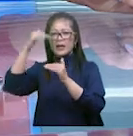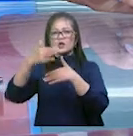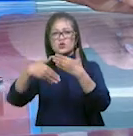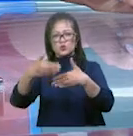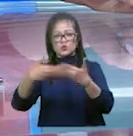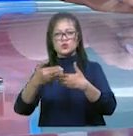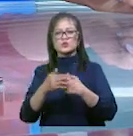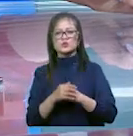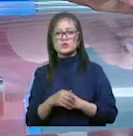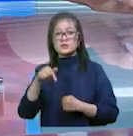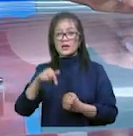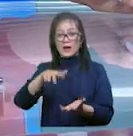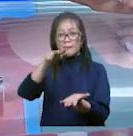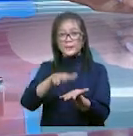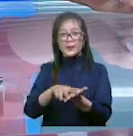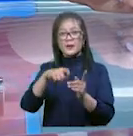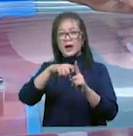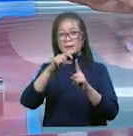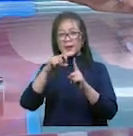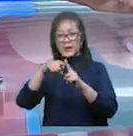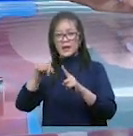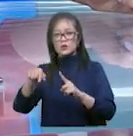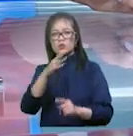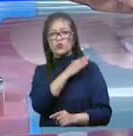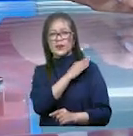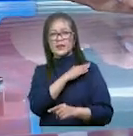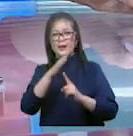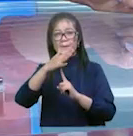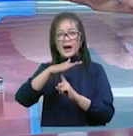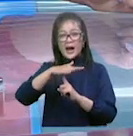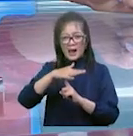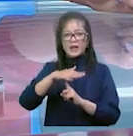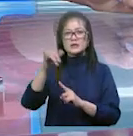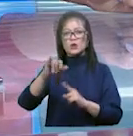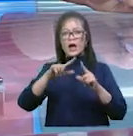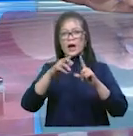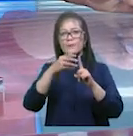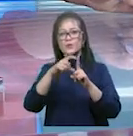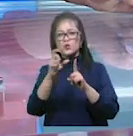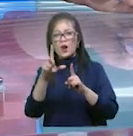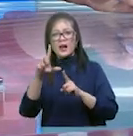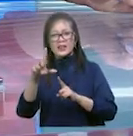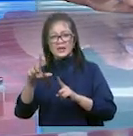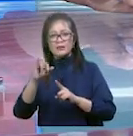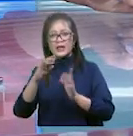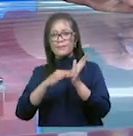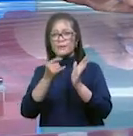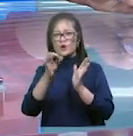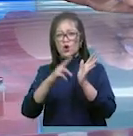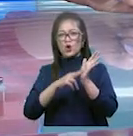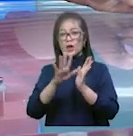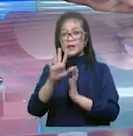Setelah ditetapkan sebagai tersangka KPK, Bupati Bangkalan Abdul Latif Amin Imron dan 5 kepala dinas dijebloskan ke